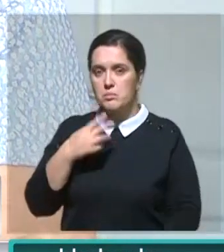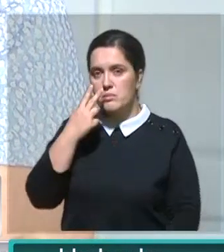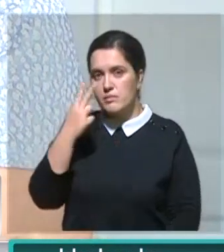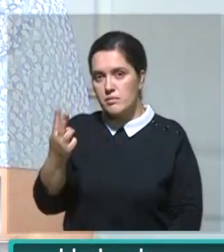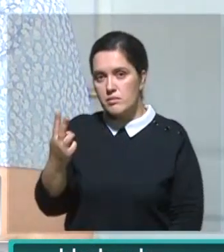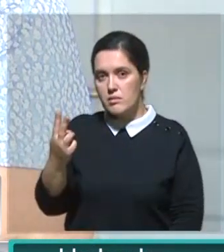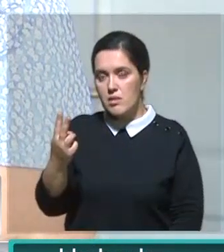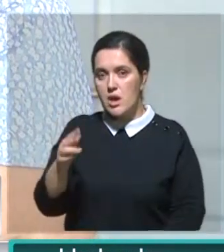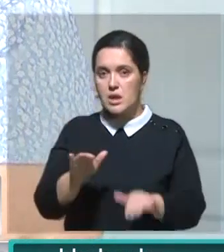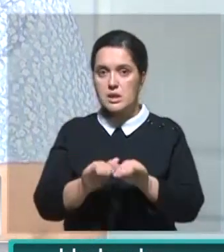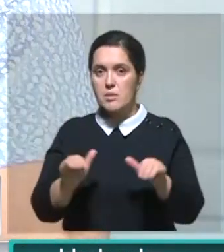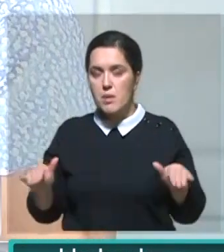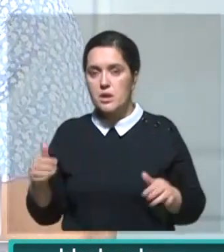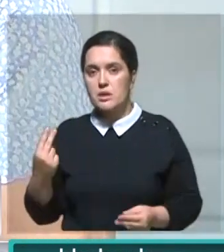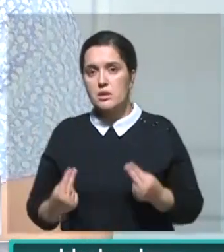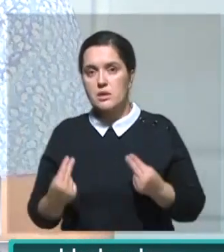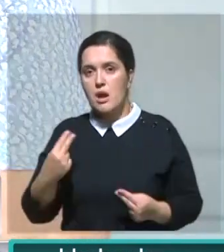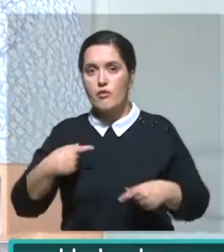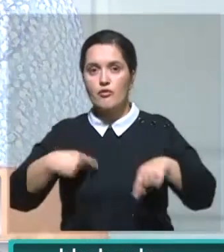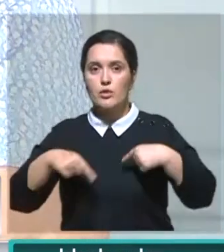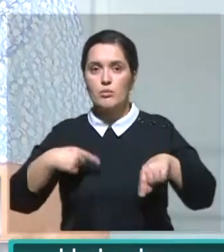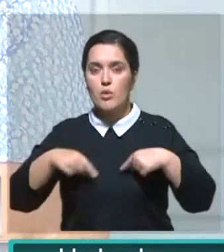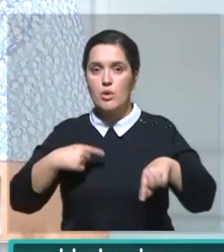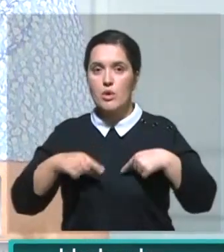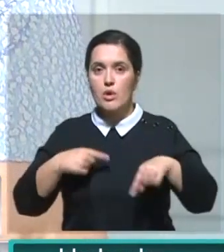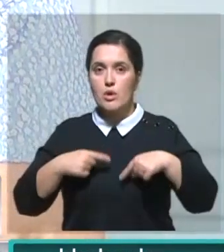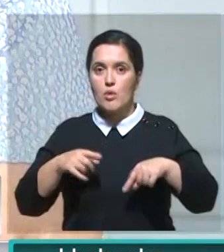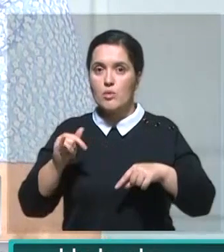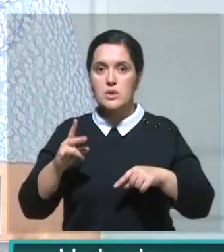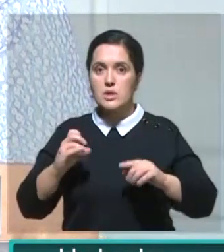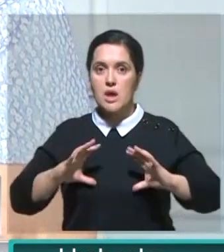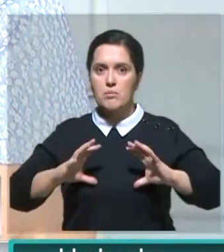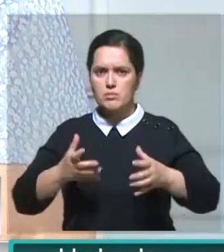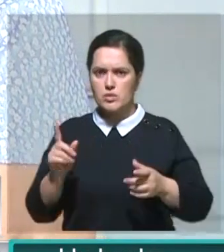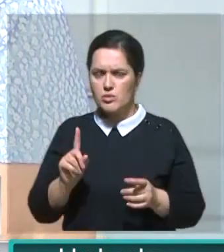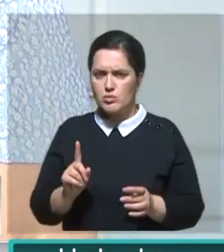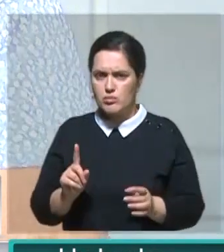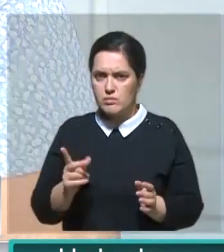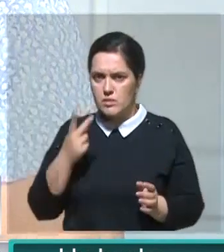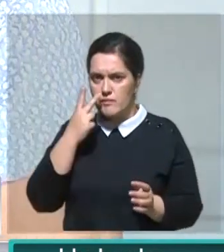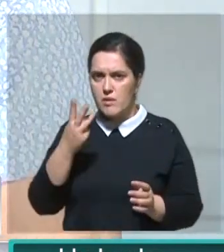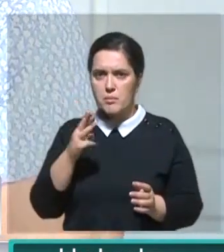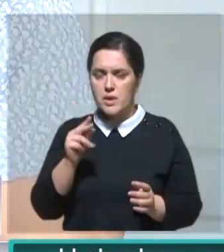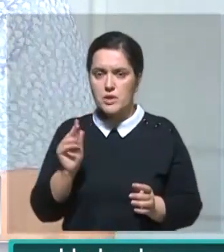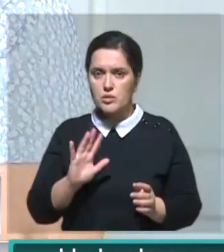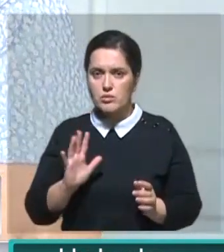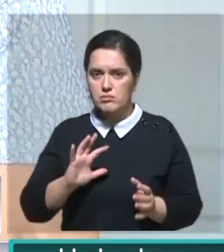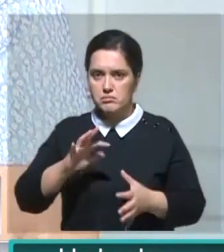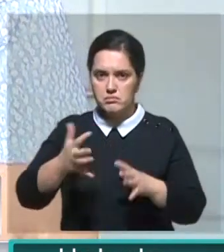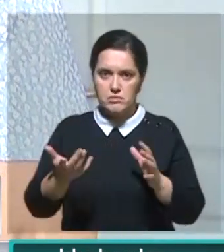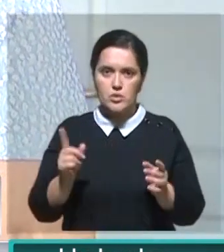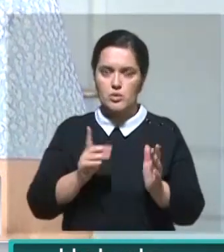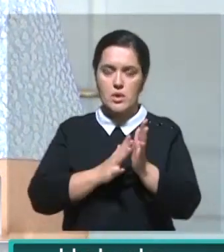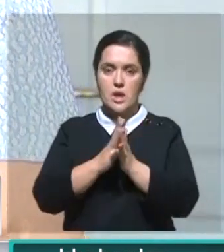дворе ребята играются в футбол, и у них не мячик, а какое-то круглое бесформенное